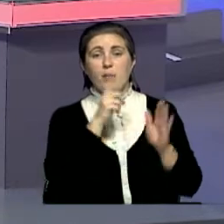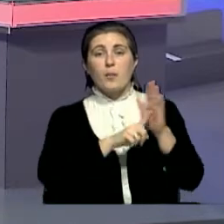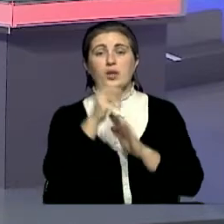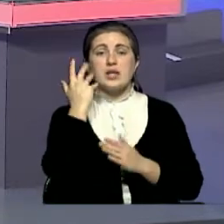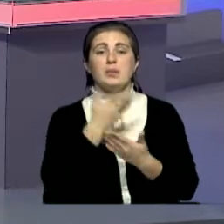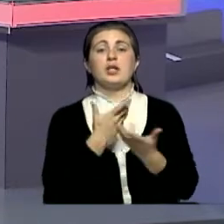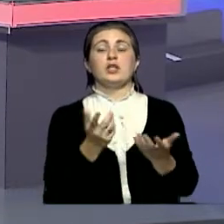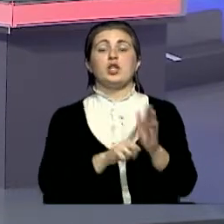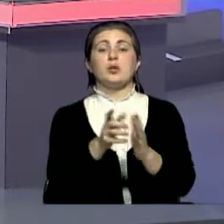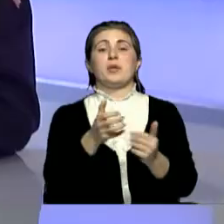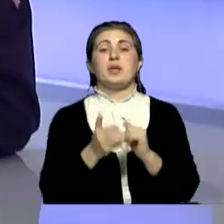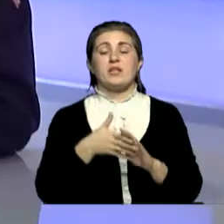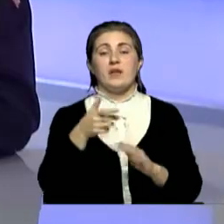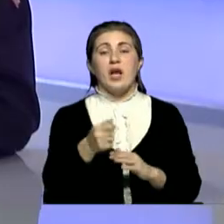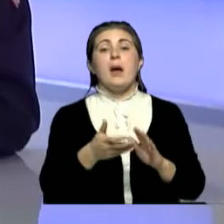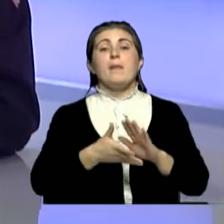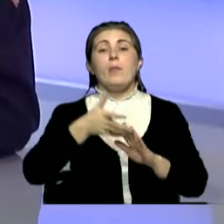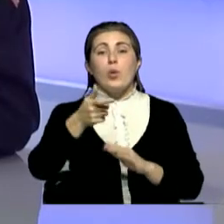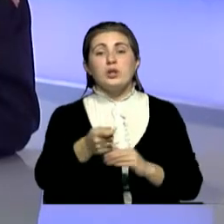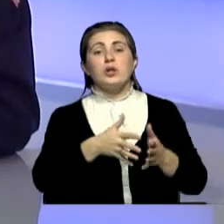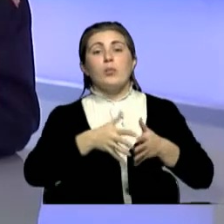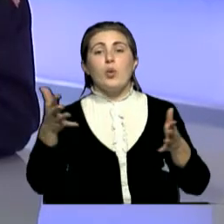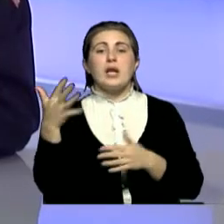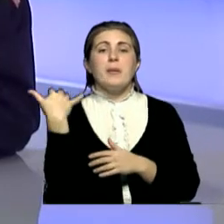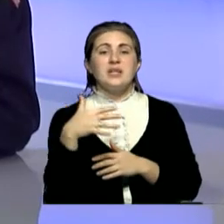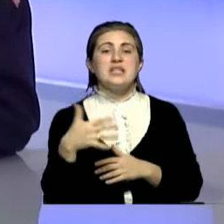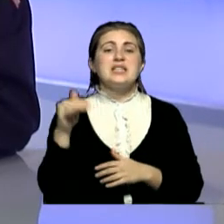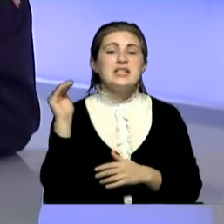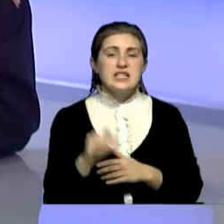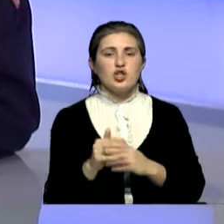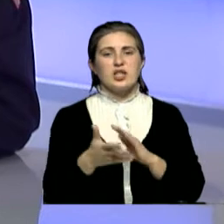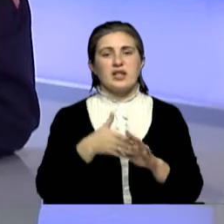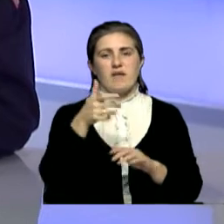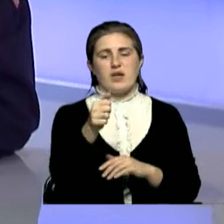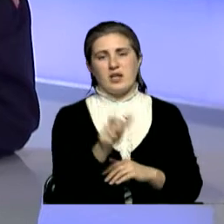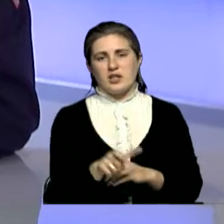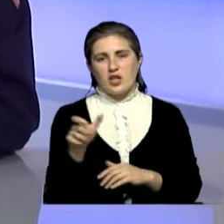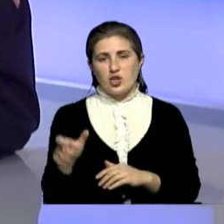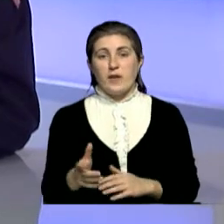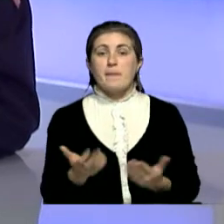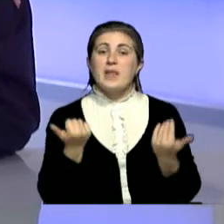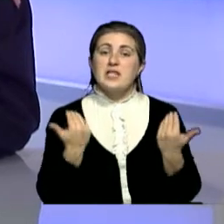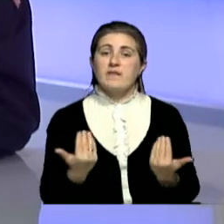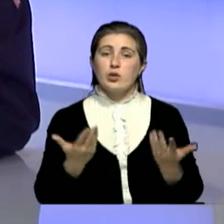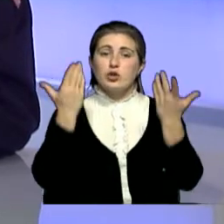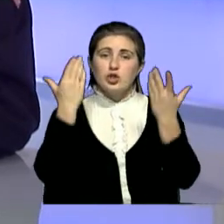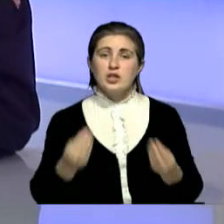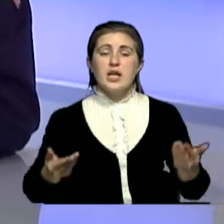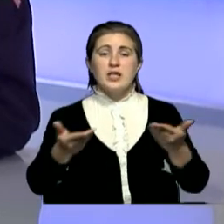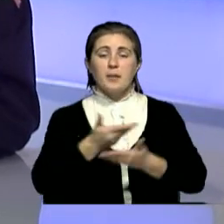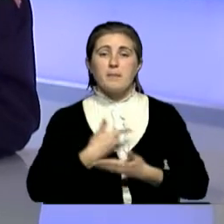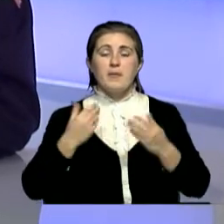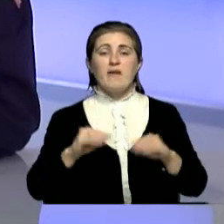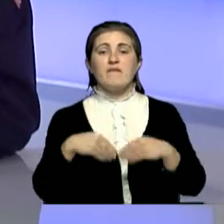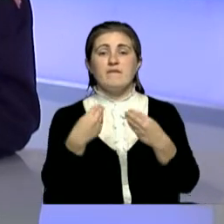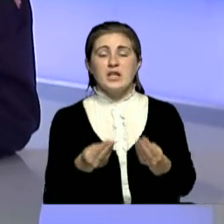принимать заявления, подало более 50 тысяч заявлений граждан. На сегодняшний день мы выдали